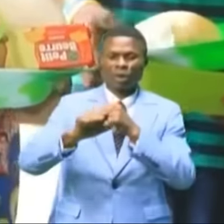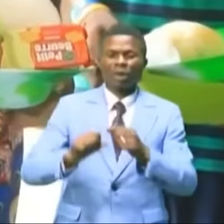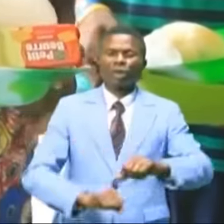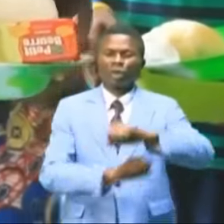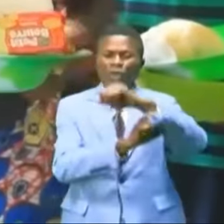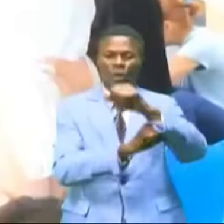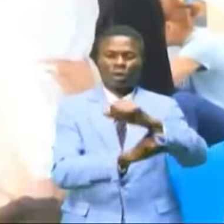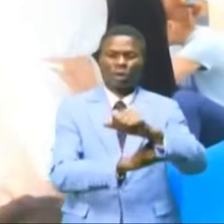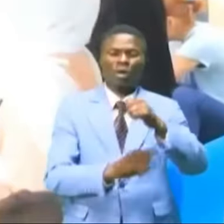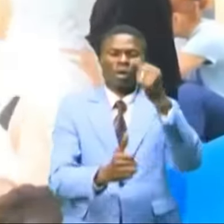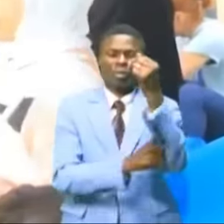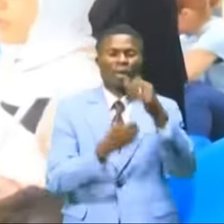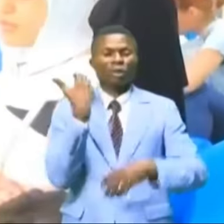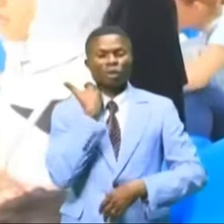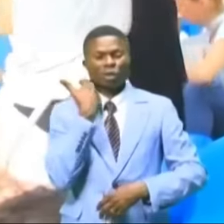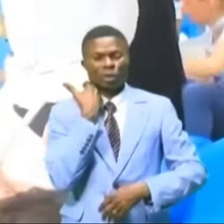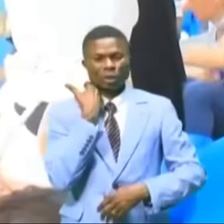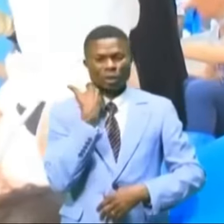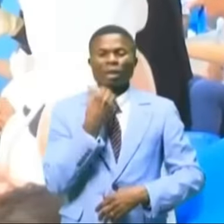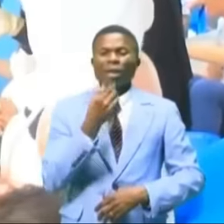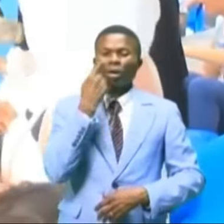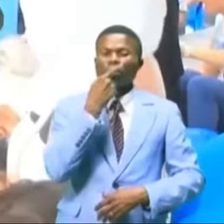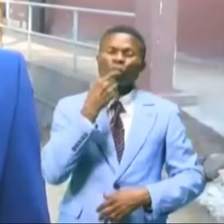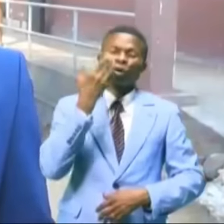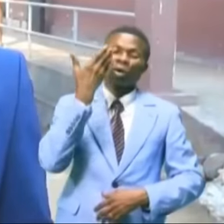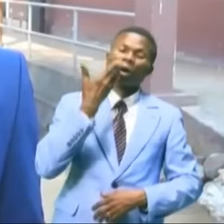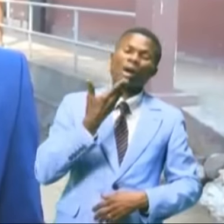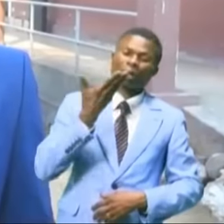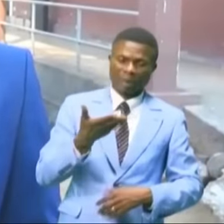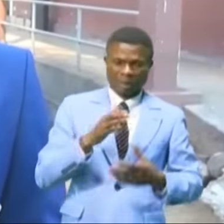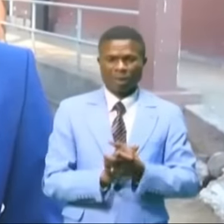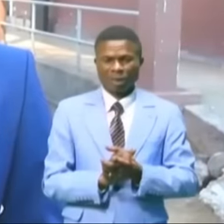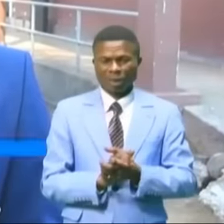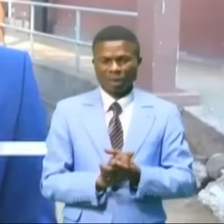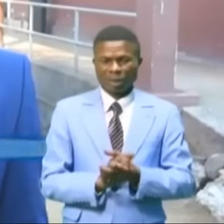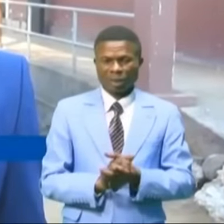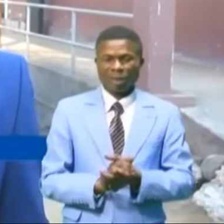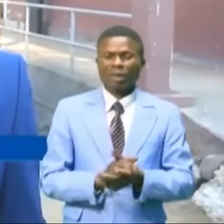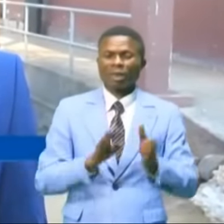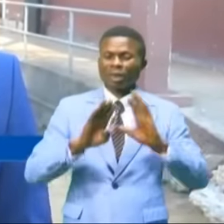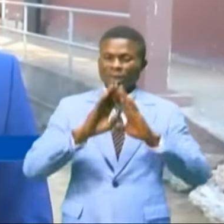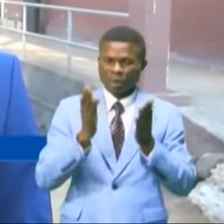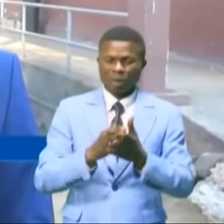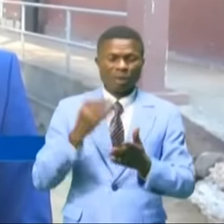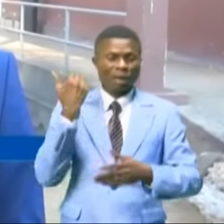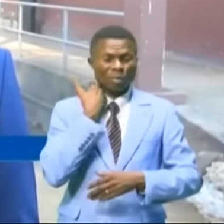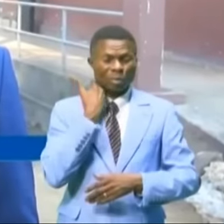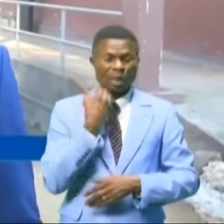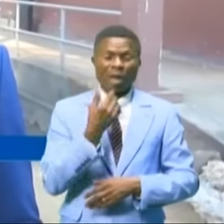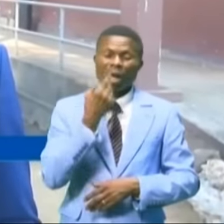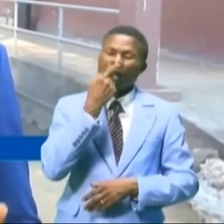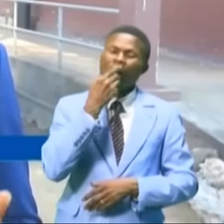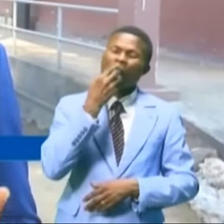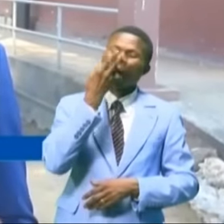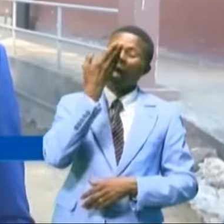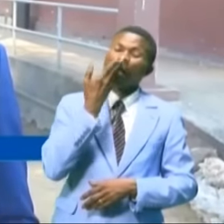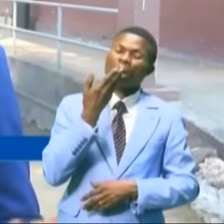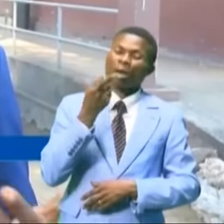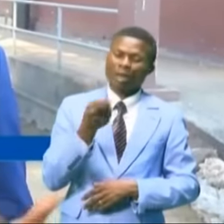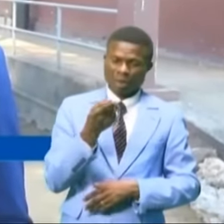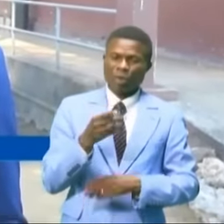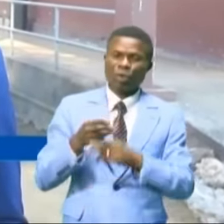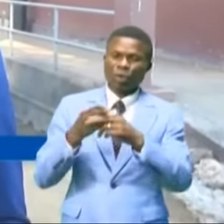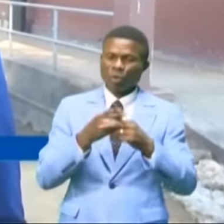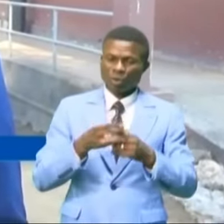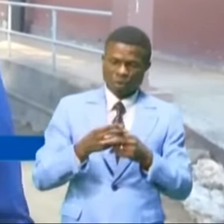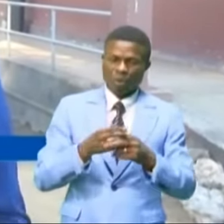aux patients affectés par le bec de lièvre. Tout parent qui a un enfant qui souffre de cette malformation, de veiller